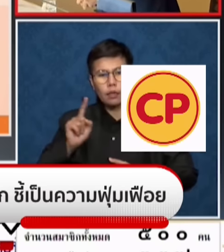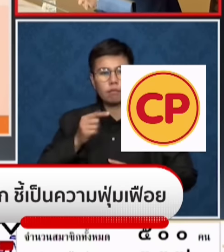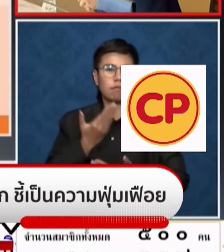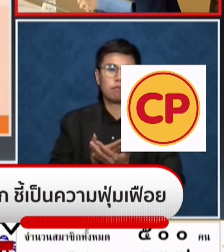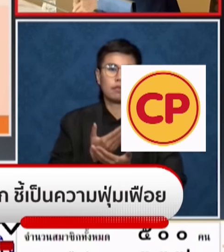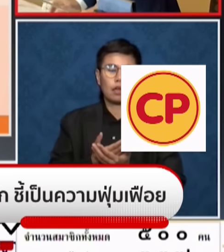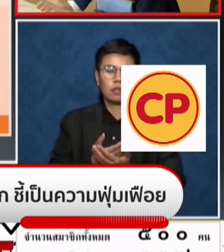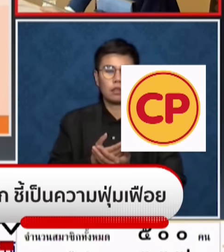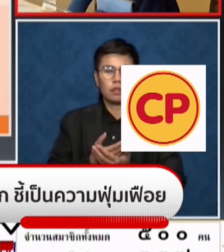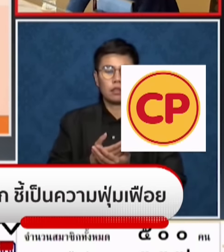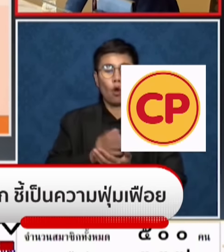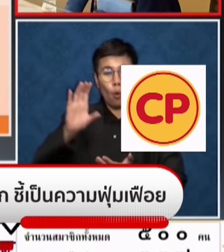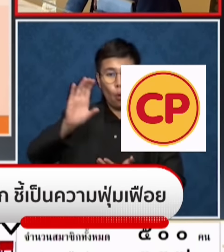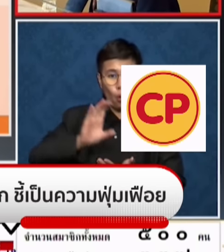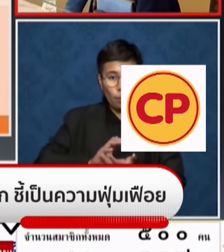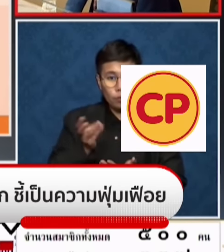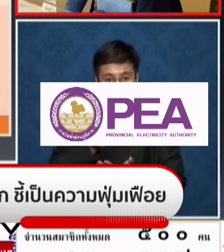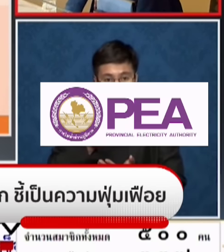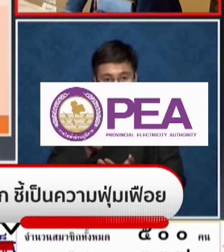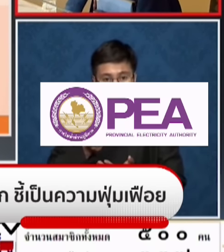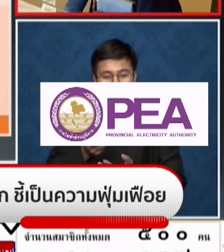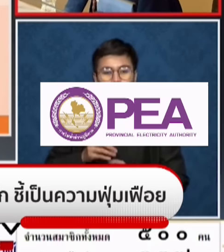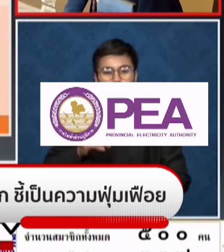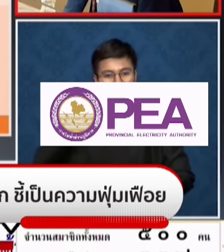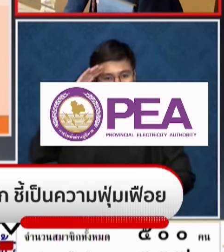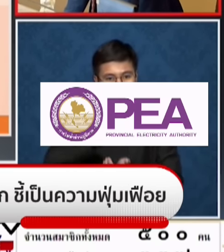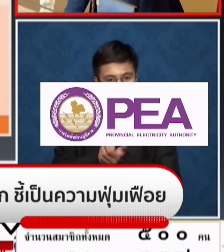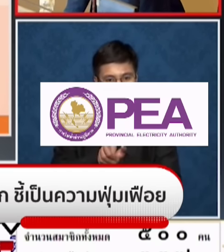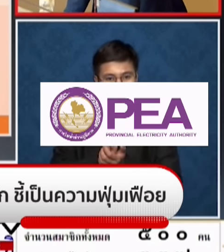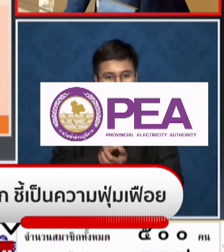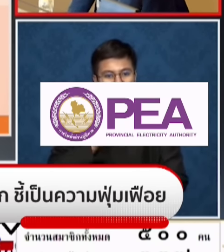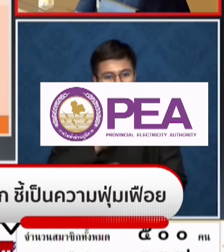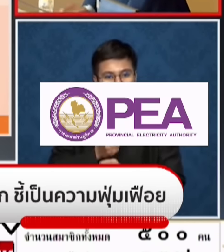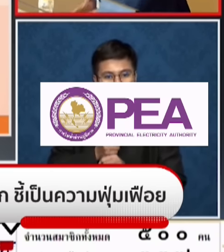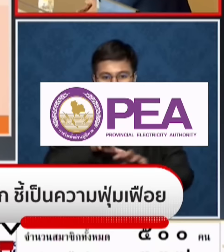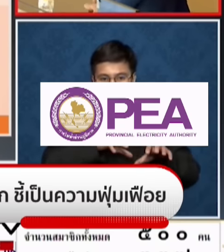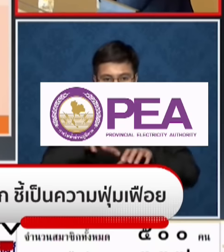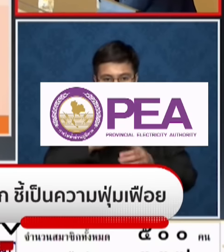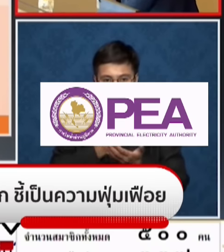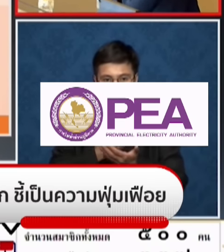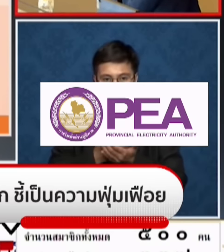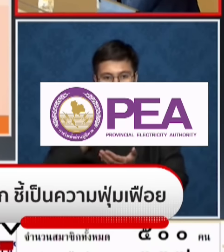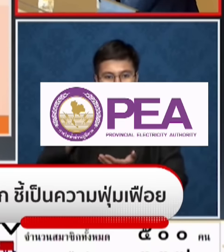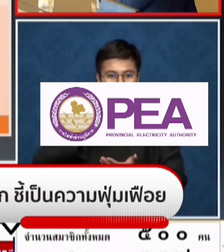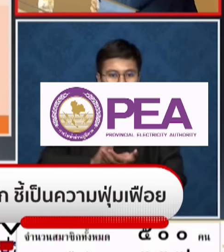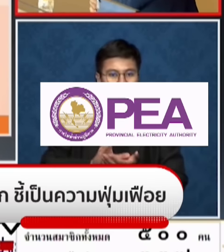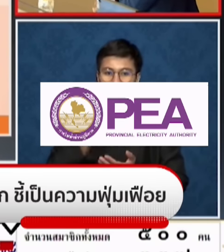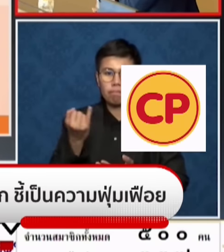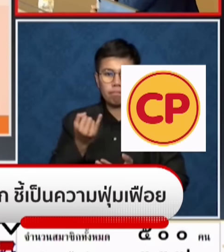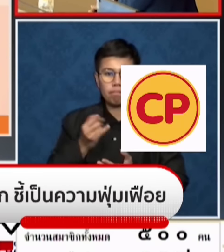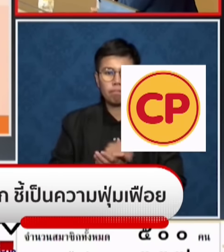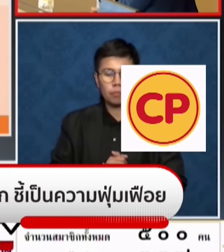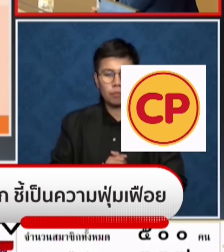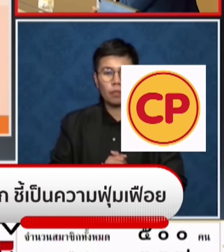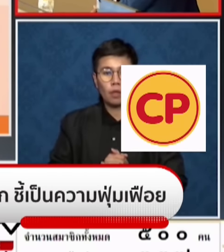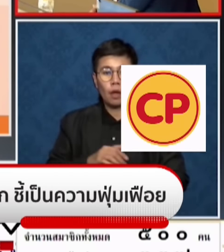น้อยไปหรือเป็นเพราะอยู่ที่การจัดสรรของหน่วยงานนั้นไม่ดีท่านประธานครับหากเราพิจารณางบประมาณของสำนักงานตำ